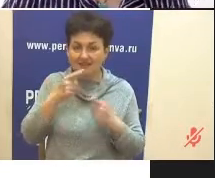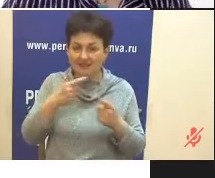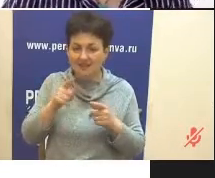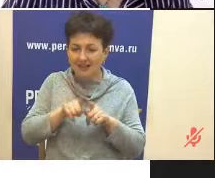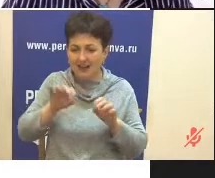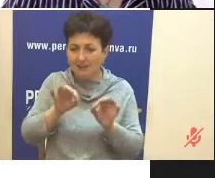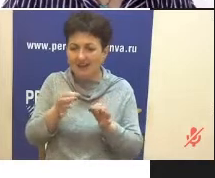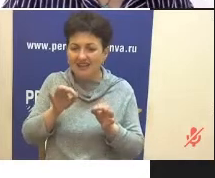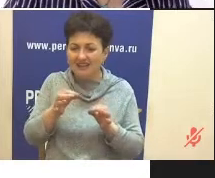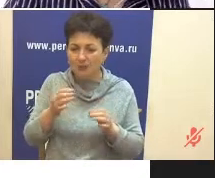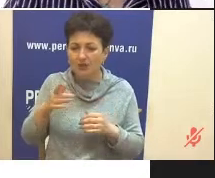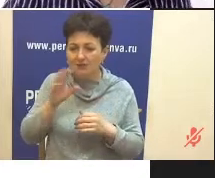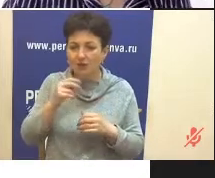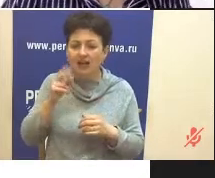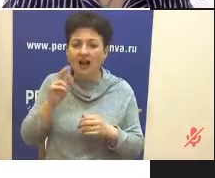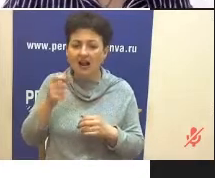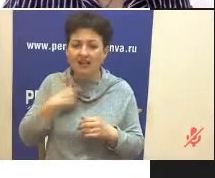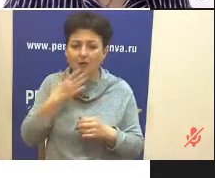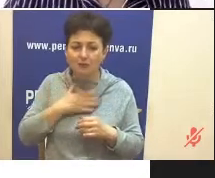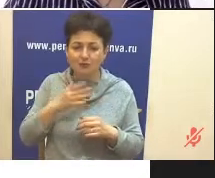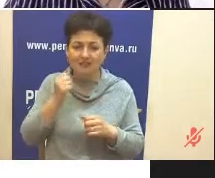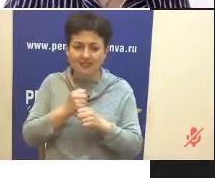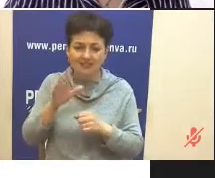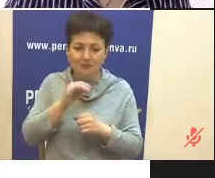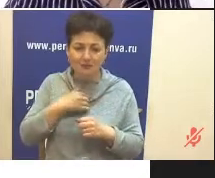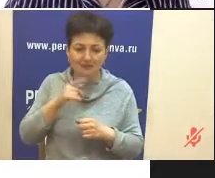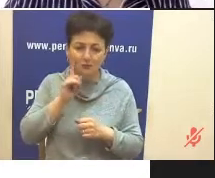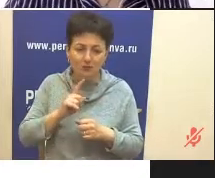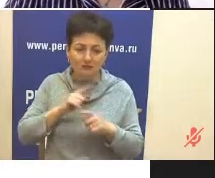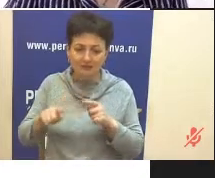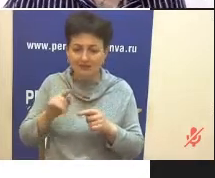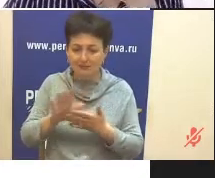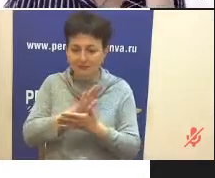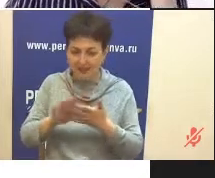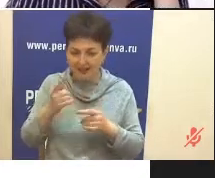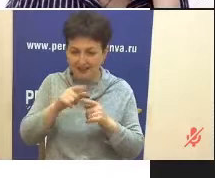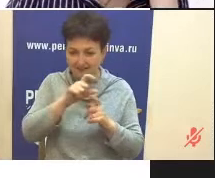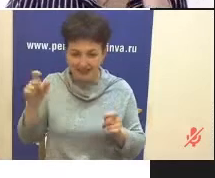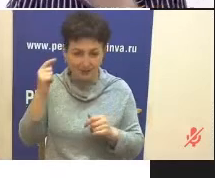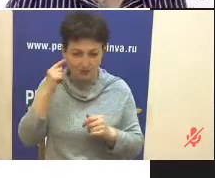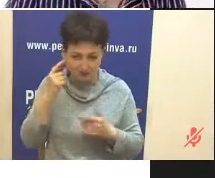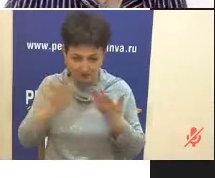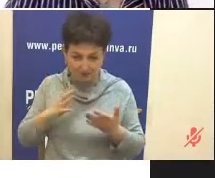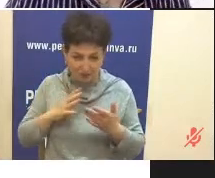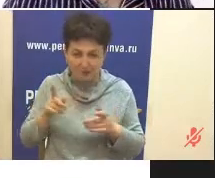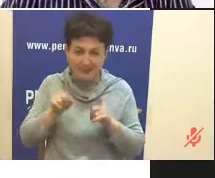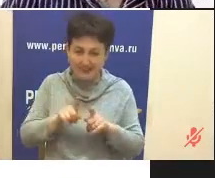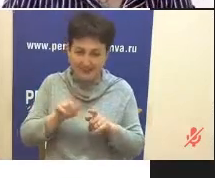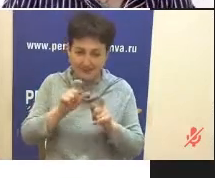Все, как я люблю, сделайте мне вкусно, быстро и бесплатно. Я думаю, что многие из вас эту фразу привыкли слышать, может быть, не теми же самыми